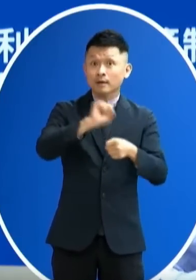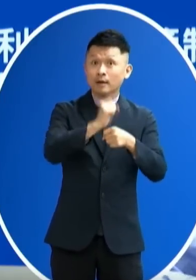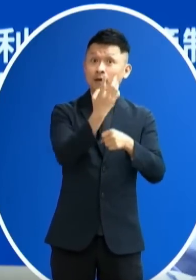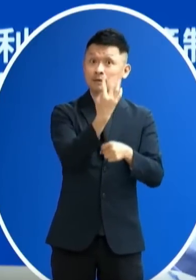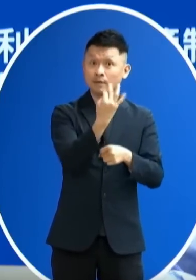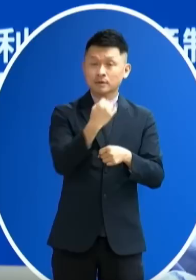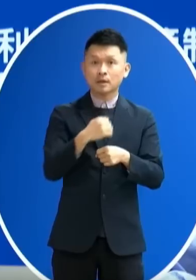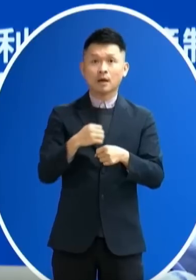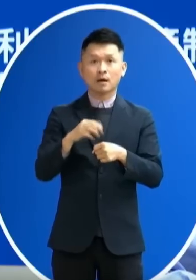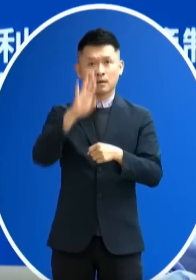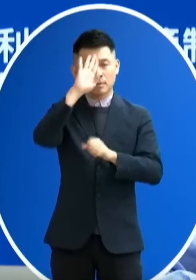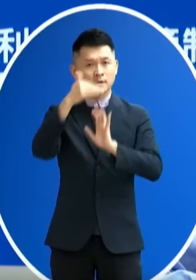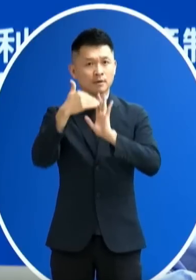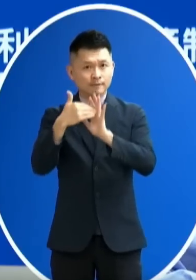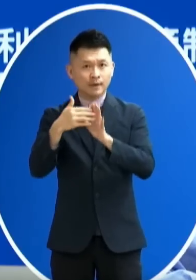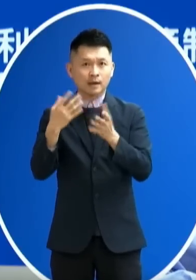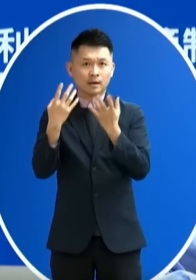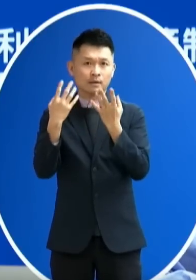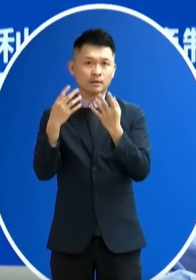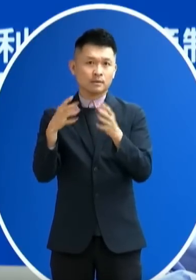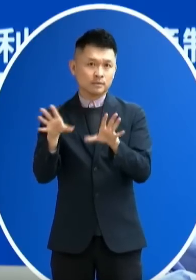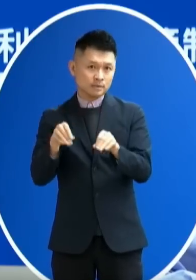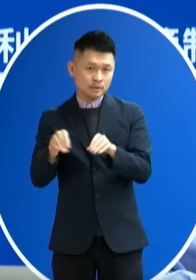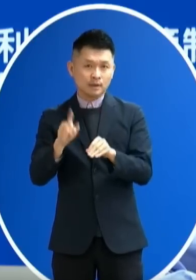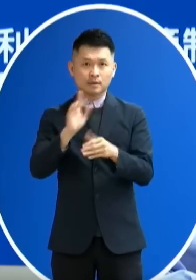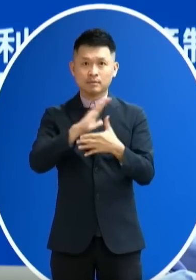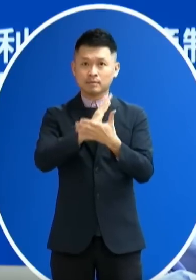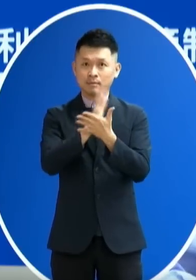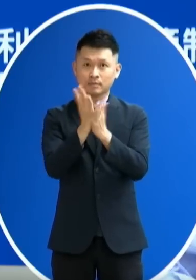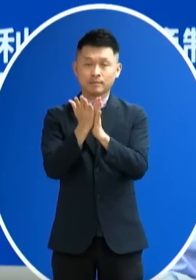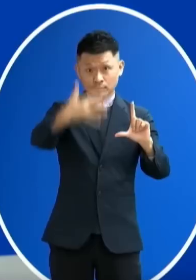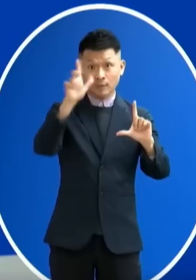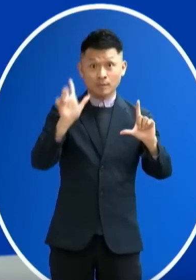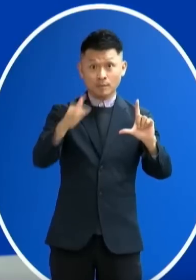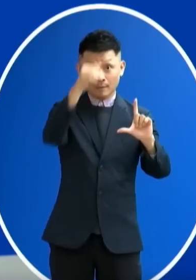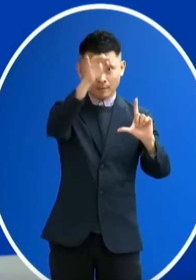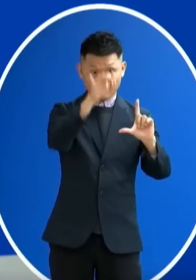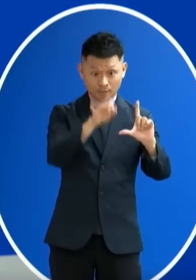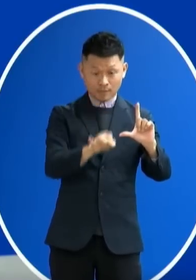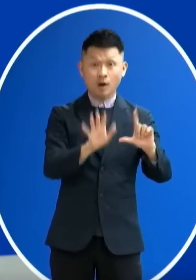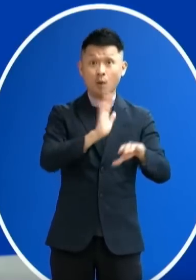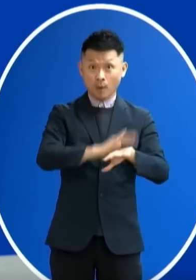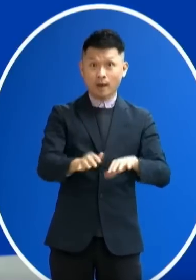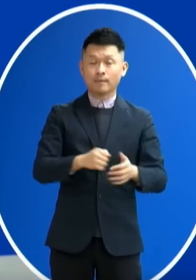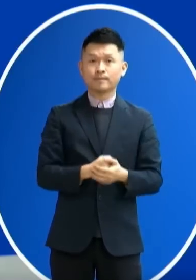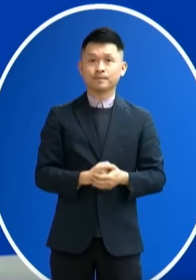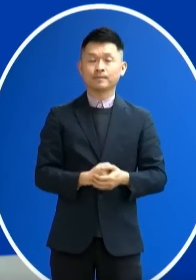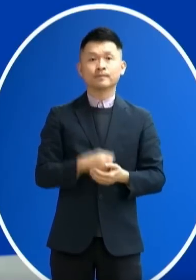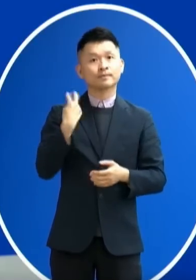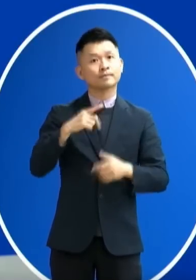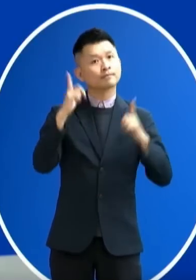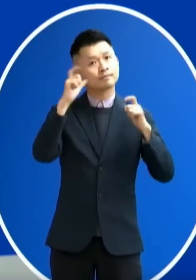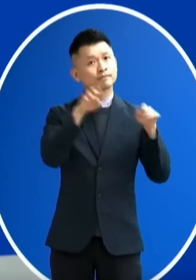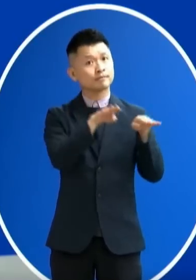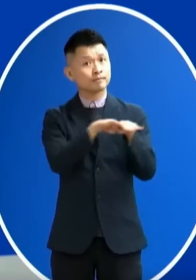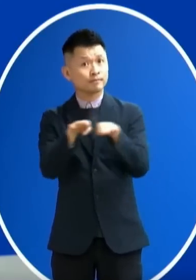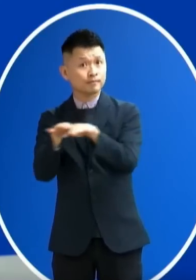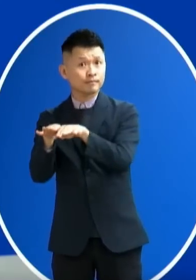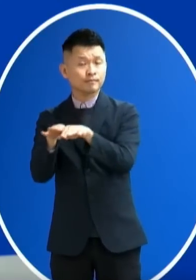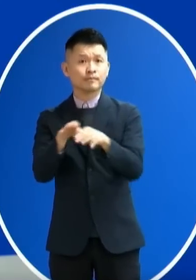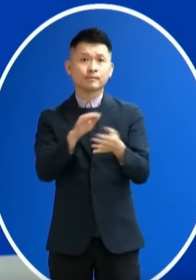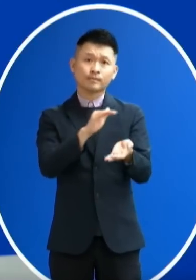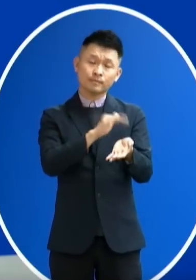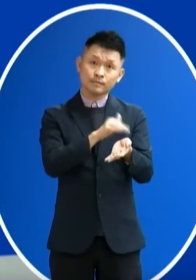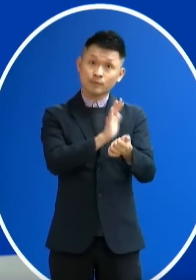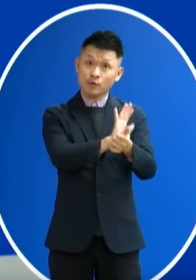有这个疫情的资讯，都会用这个文字、用新闻稿这个发布。 那为了进一步强化这个春节连假期间的医疗